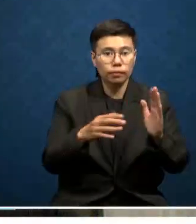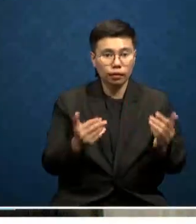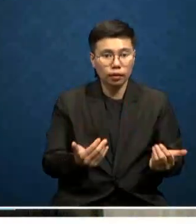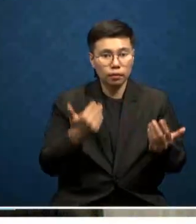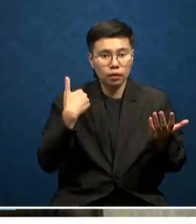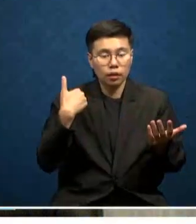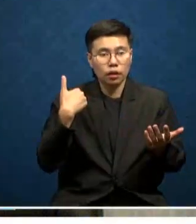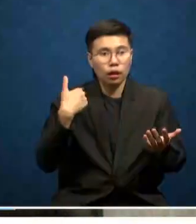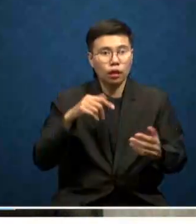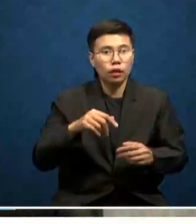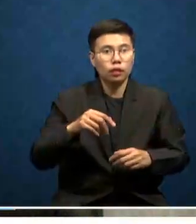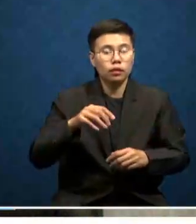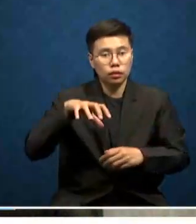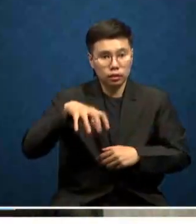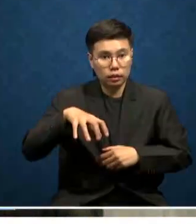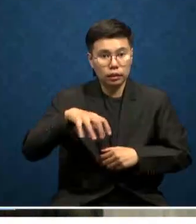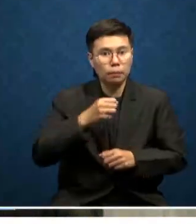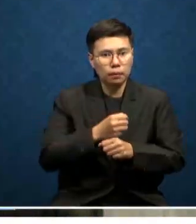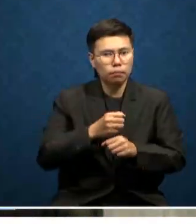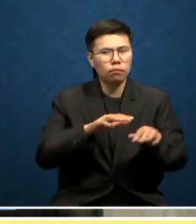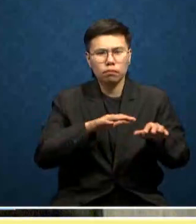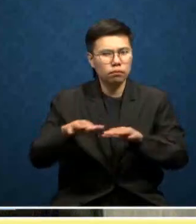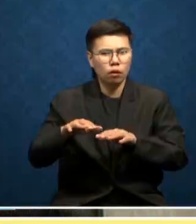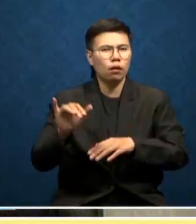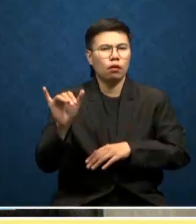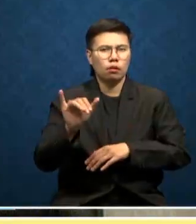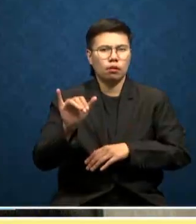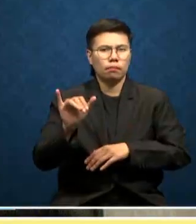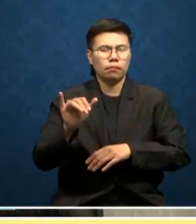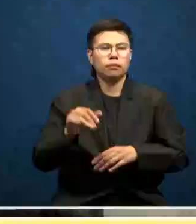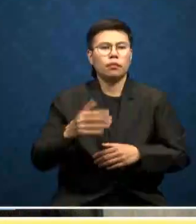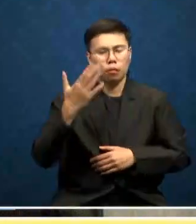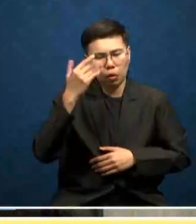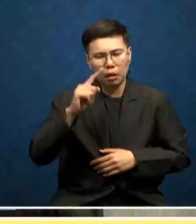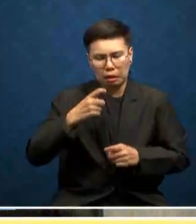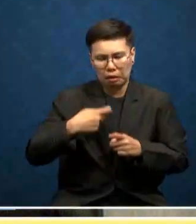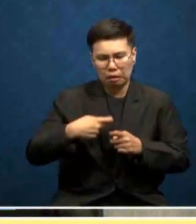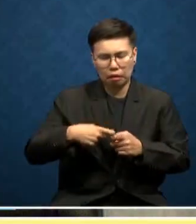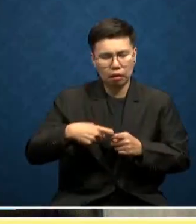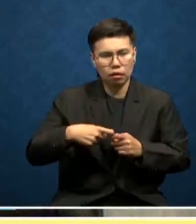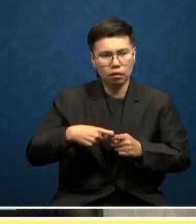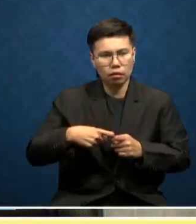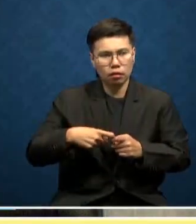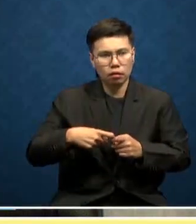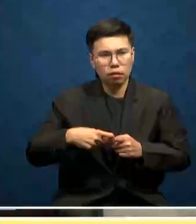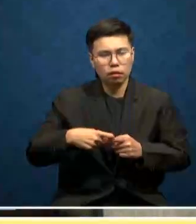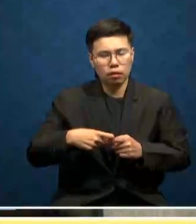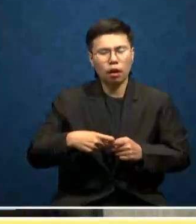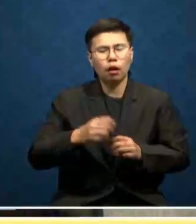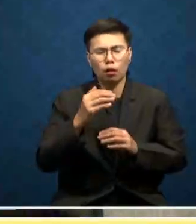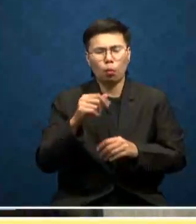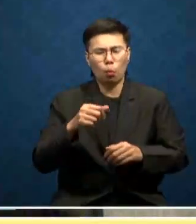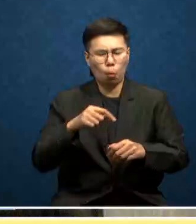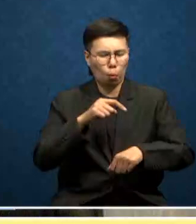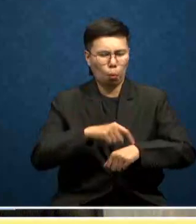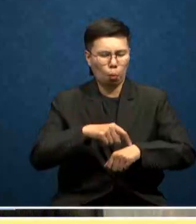างหน่วยงานอาจจะมีความไม่พร้อมหรือว่ามันเป็นความยากลำบากในการที่จะกำหนดระยะเวลา